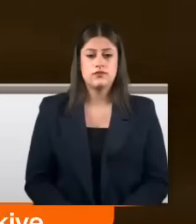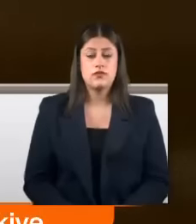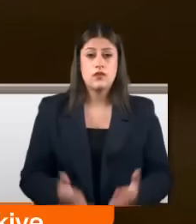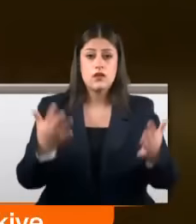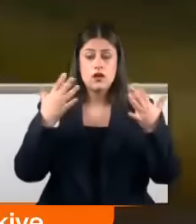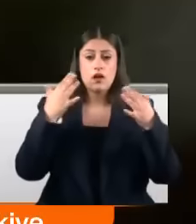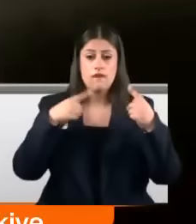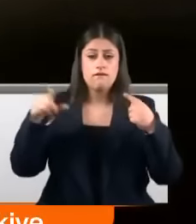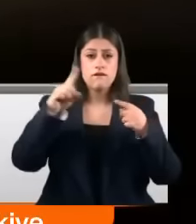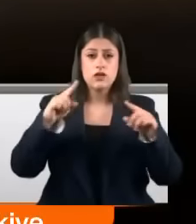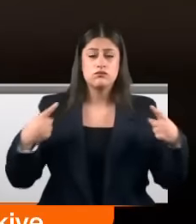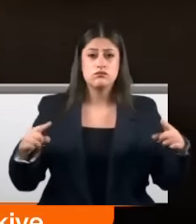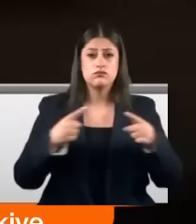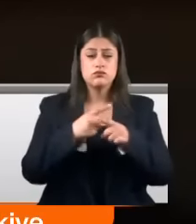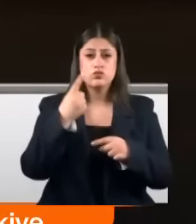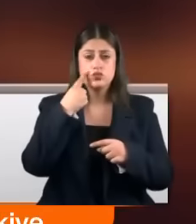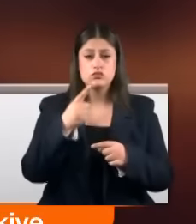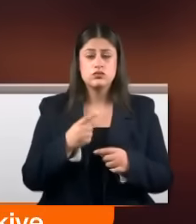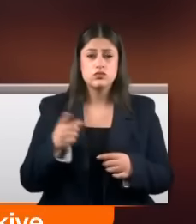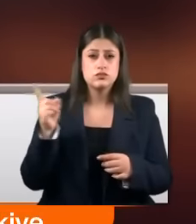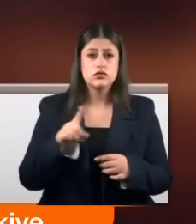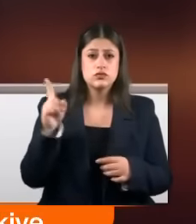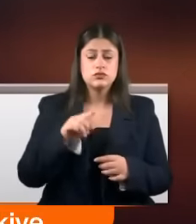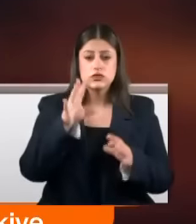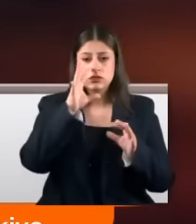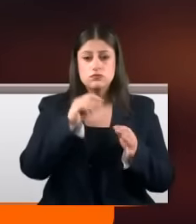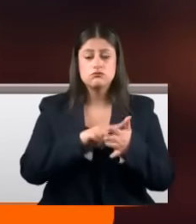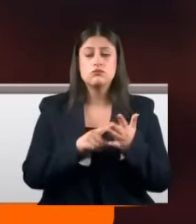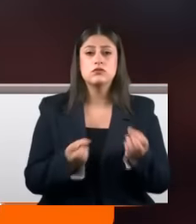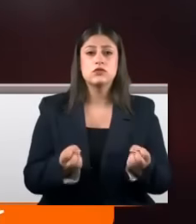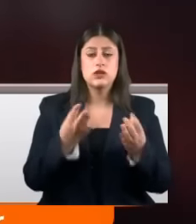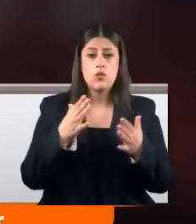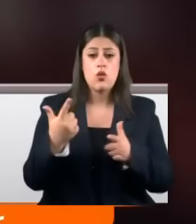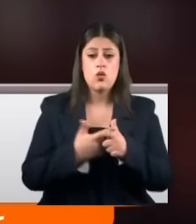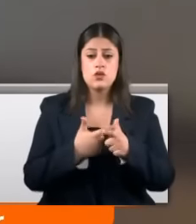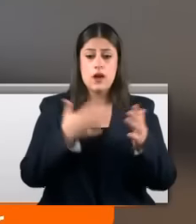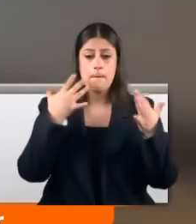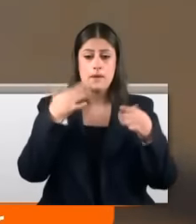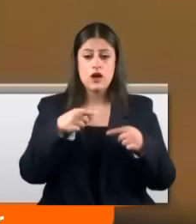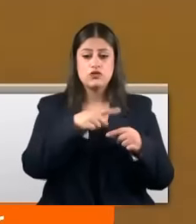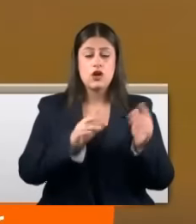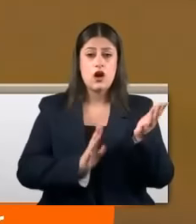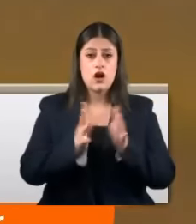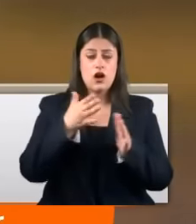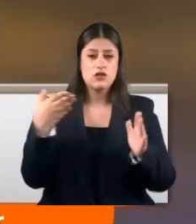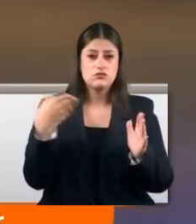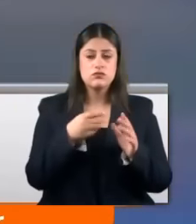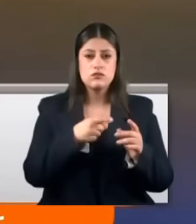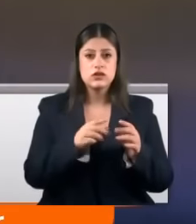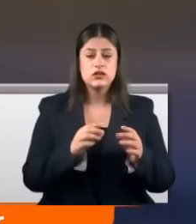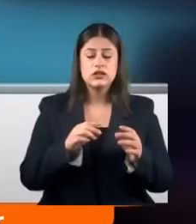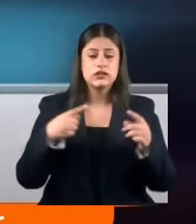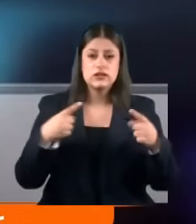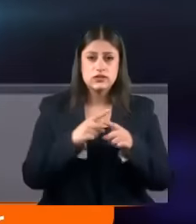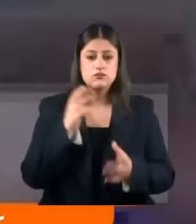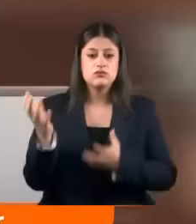Gökyüzünde çakan şimşeklerin sayısını ise kimse kestiremedi. Otel bahçesindeki ağaca isabet eden yıldırım yangına da yol